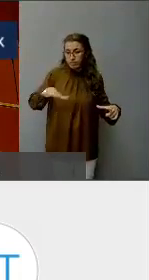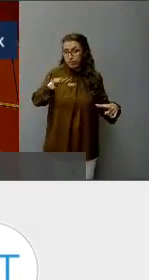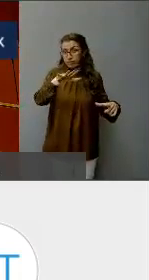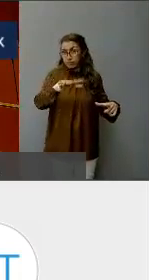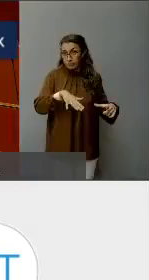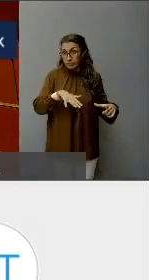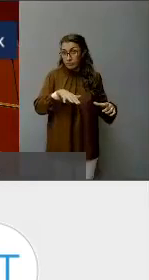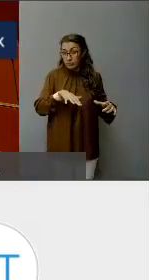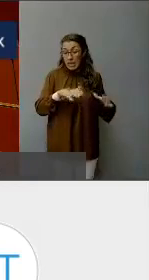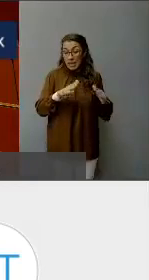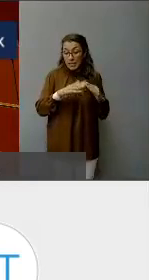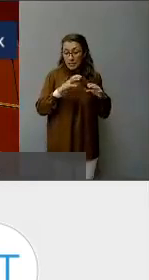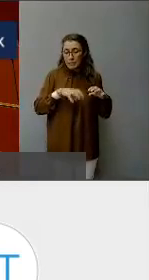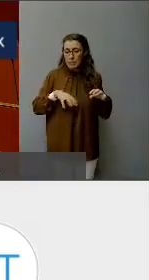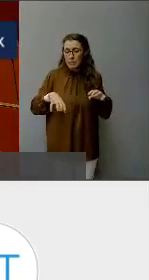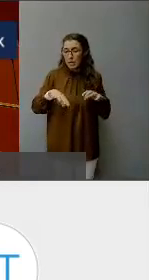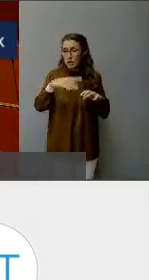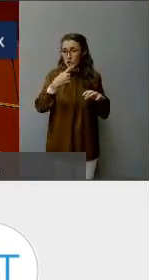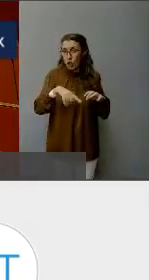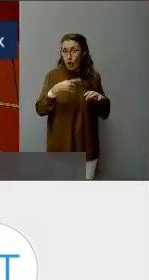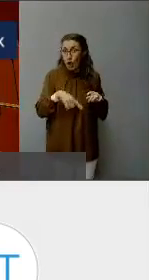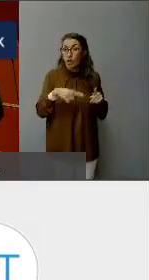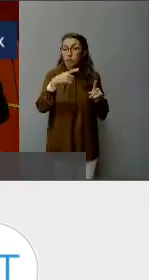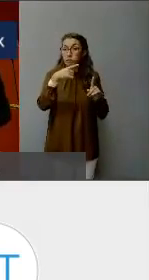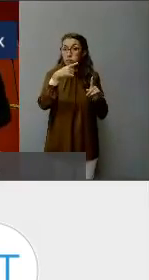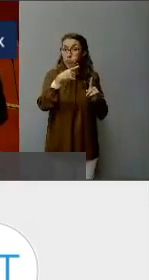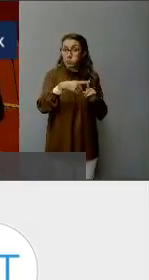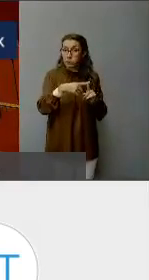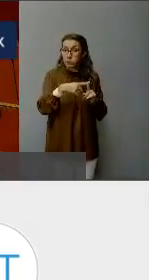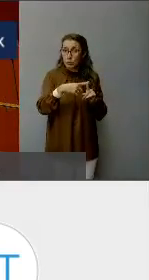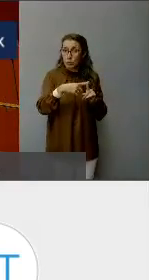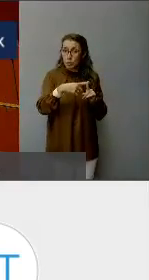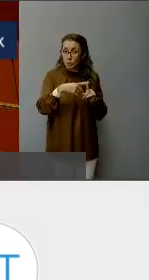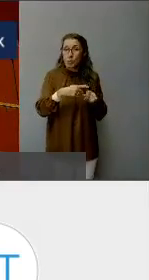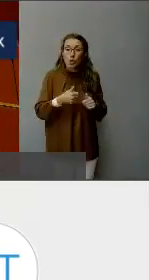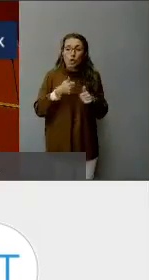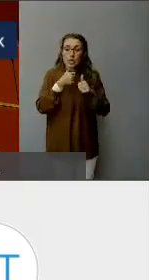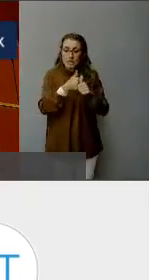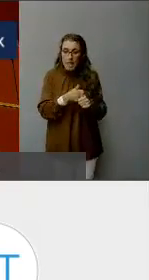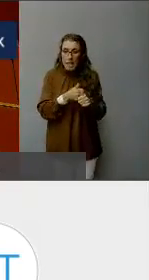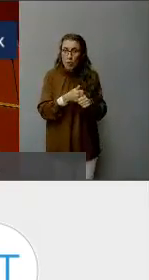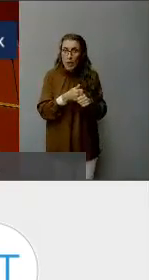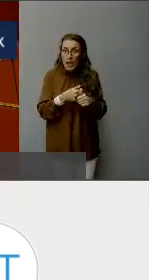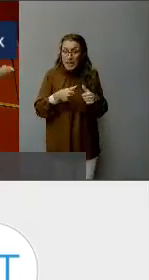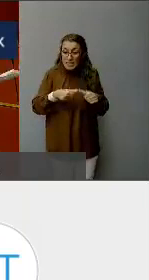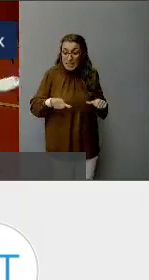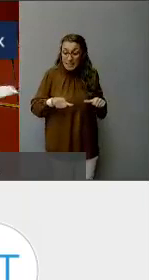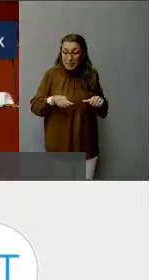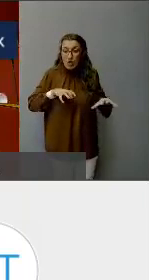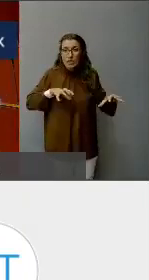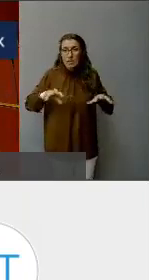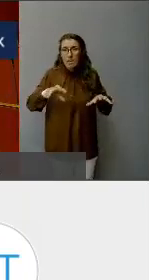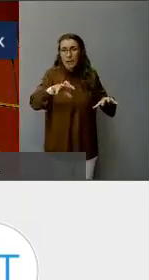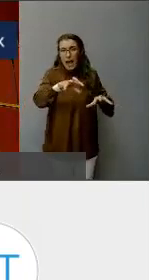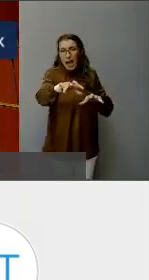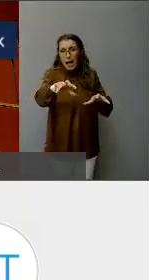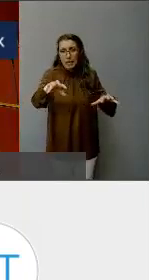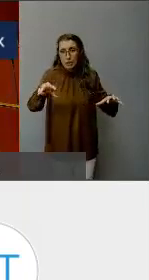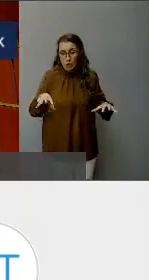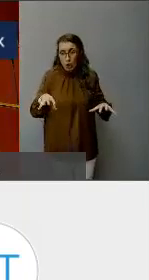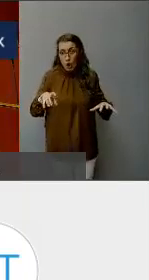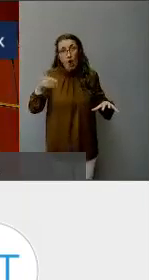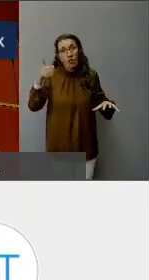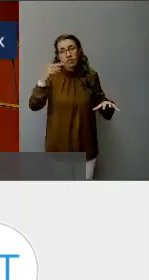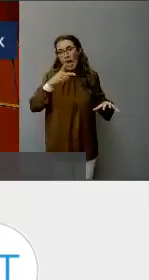aggiunge e loro ancoraggio nell'estate allestimento spazio non si arriva a come negli emendamenti precedente a numerare